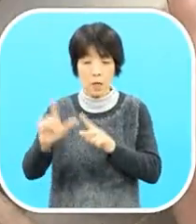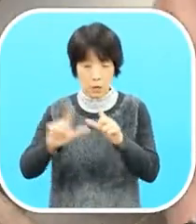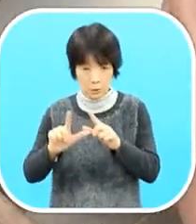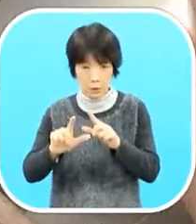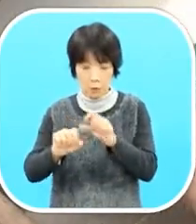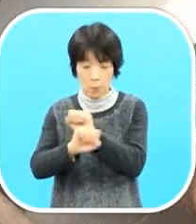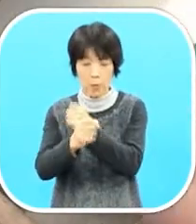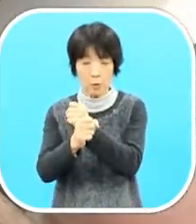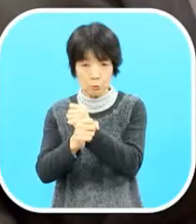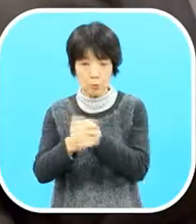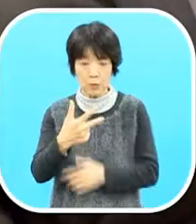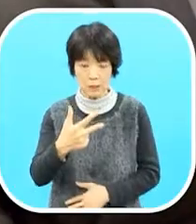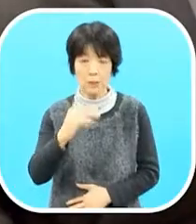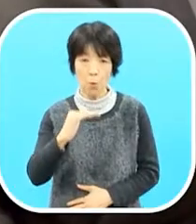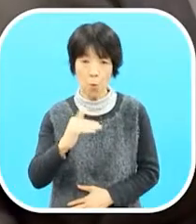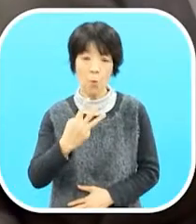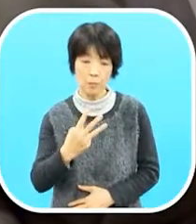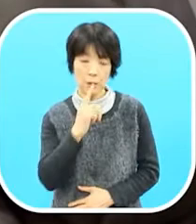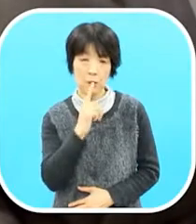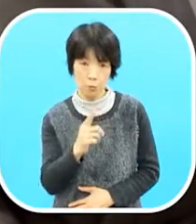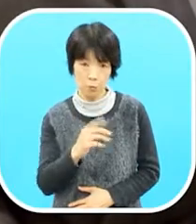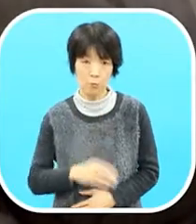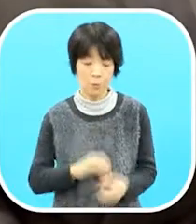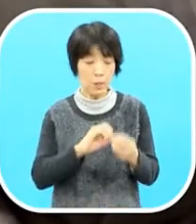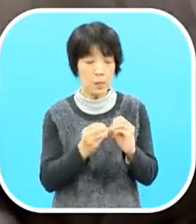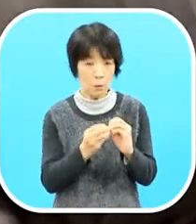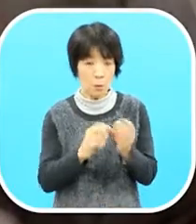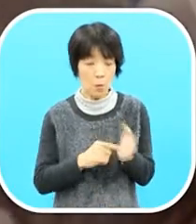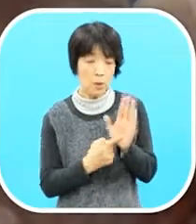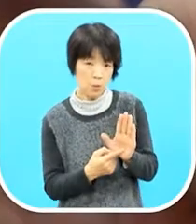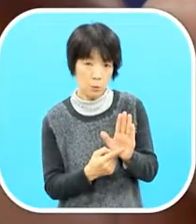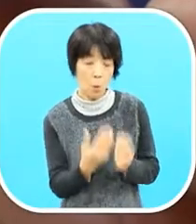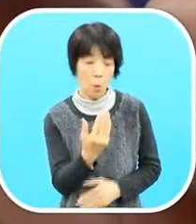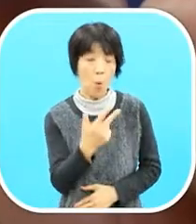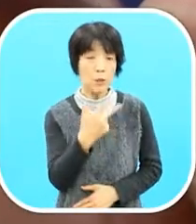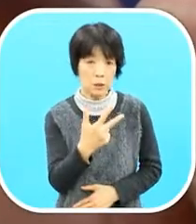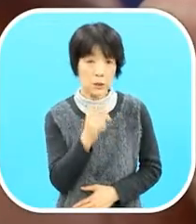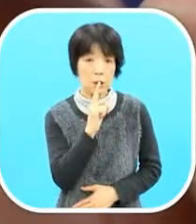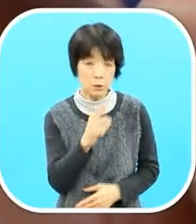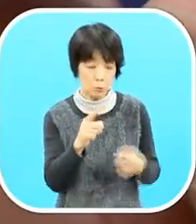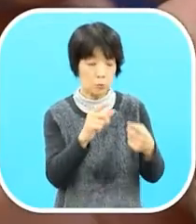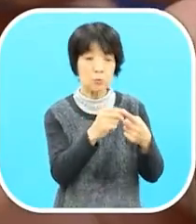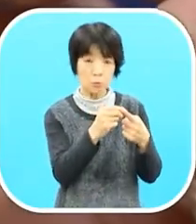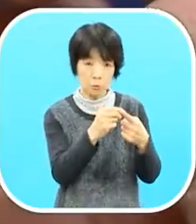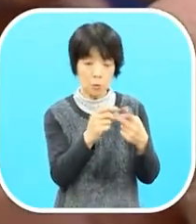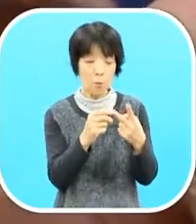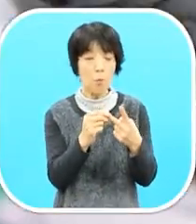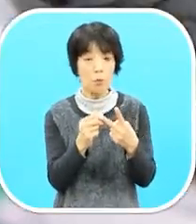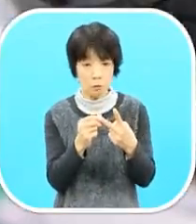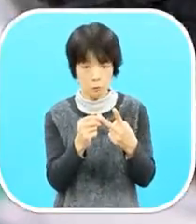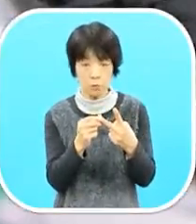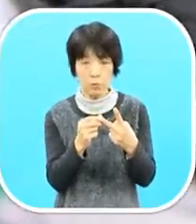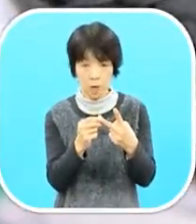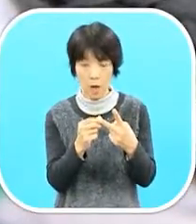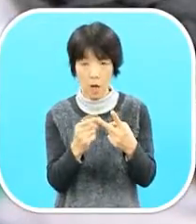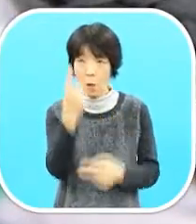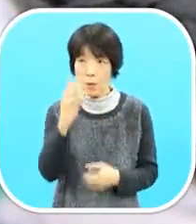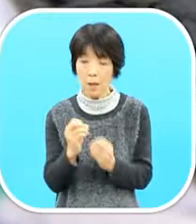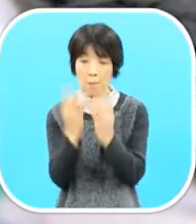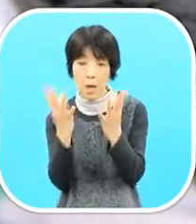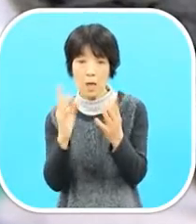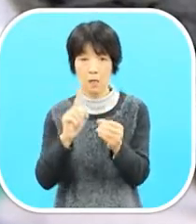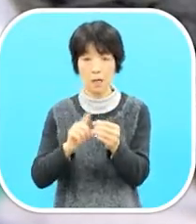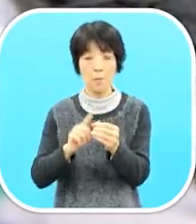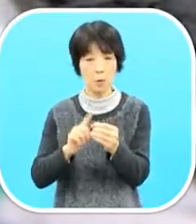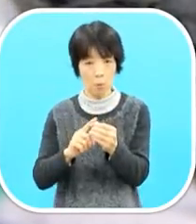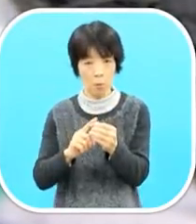ばれる作業です。はい、花火の色を、発光させるための星と呼ばれる火薬とですね、もう一つは花火玉を直でドーンと開かせる